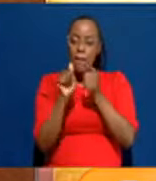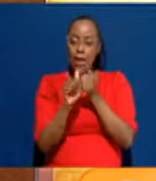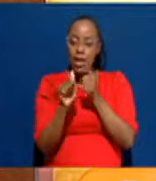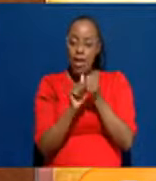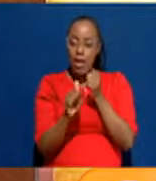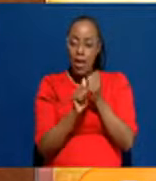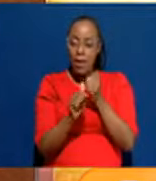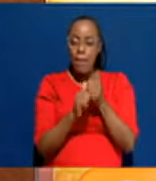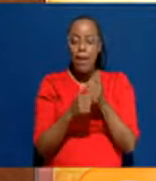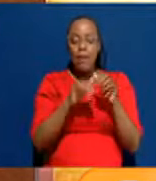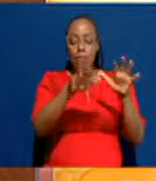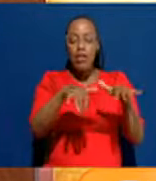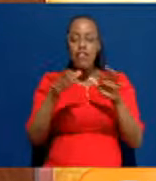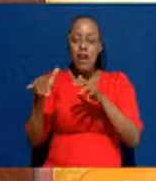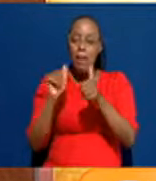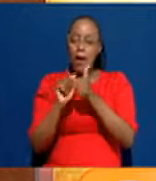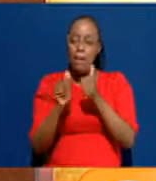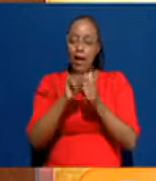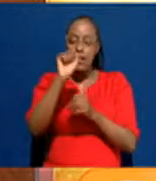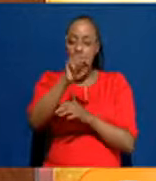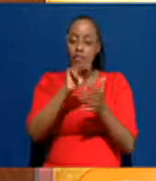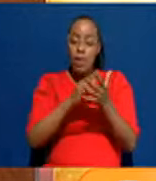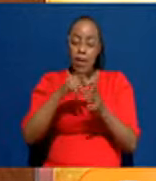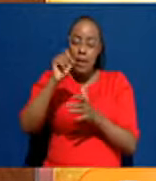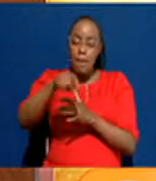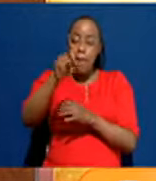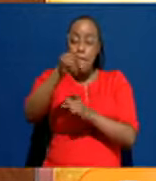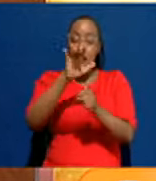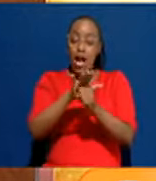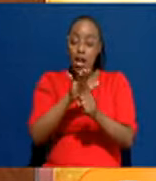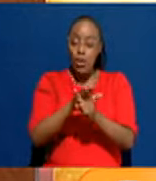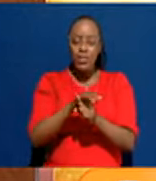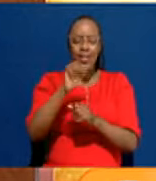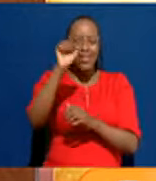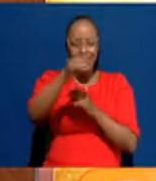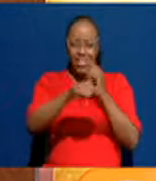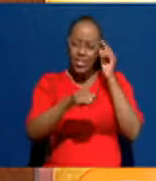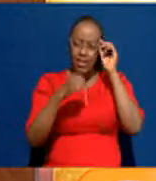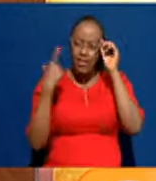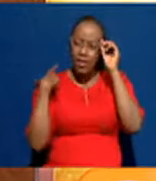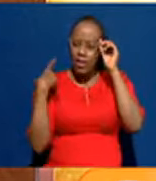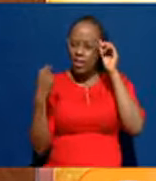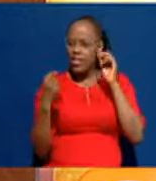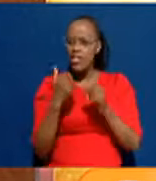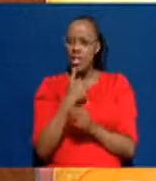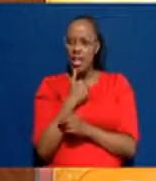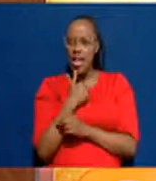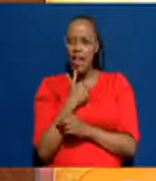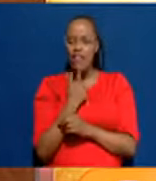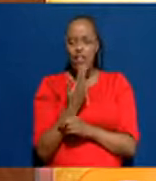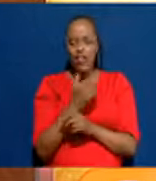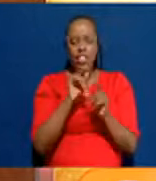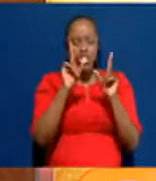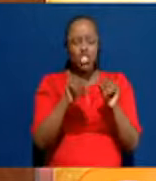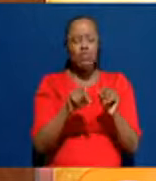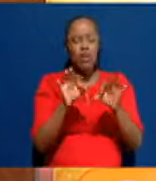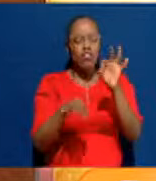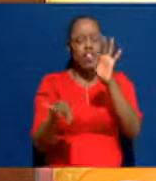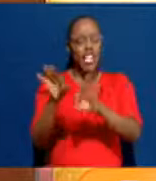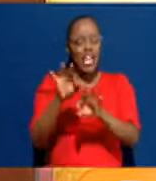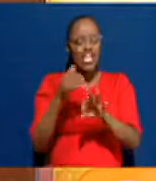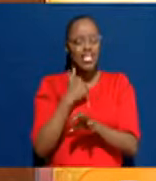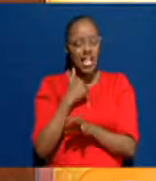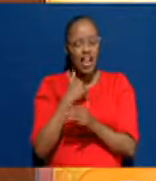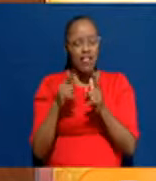Oh. Mahindi. Are you serious? Yes. So, ushapanda mingi huko? Kabisa, kwanza juice venye ilikuwa na subsidized fertilizer